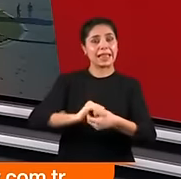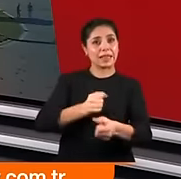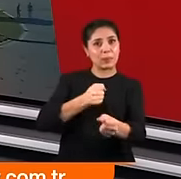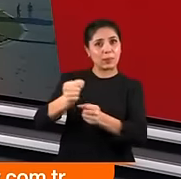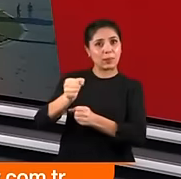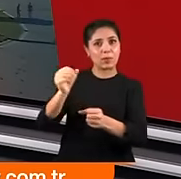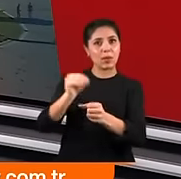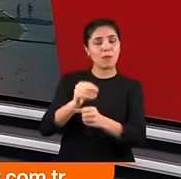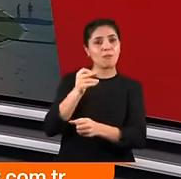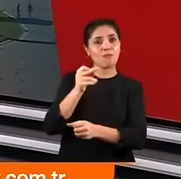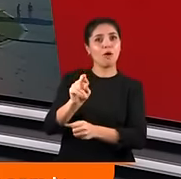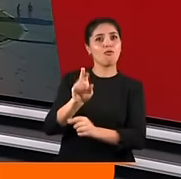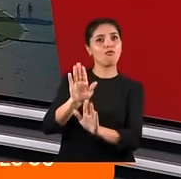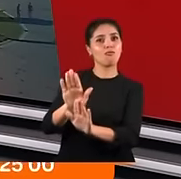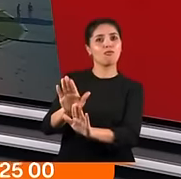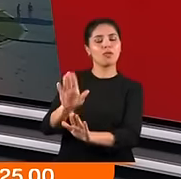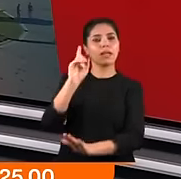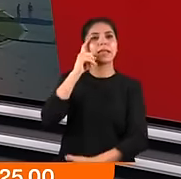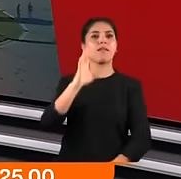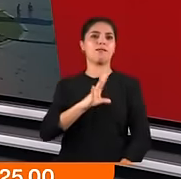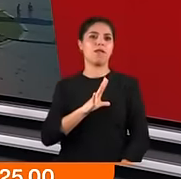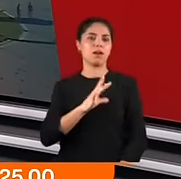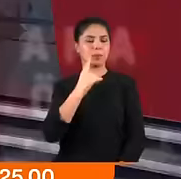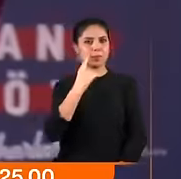için boş tutuluyor iddiası var.